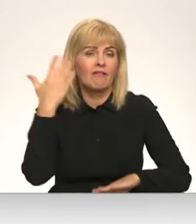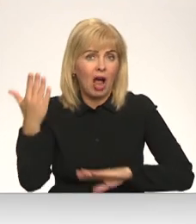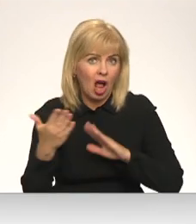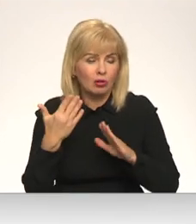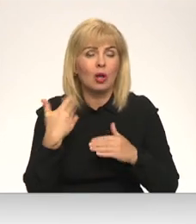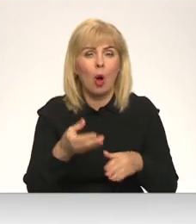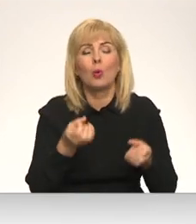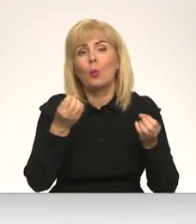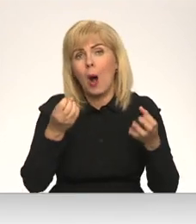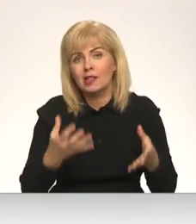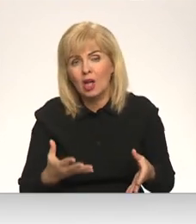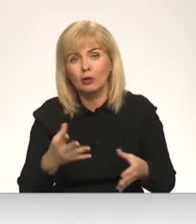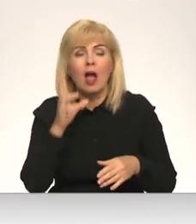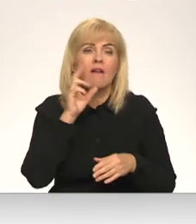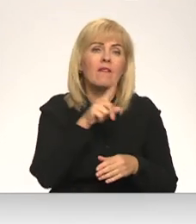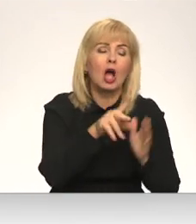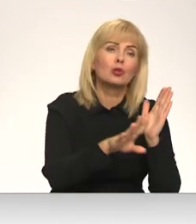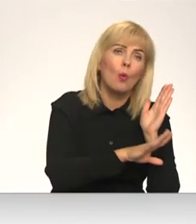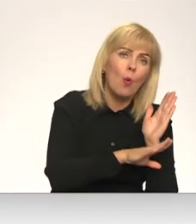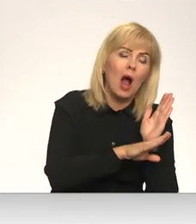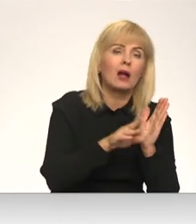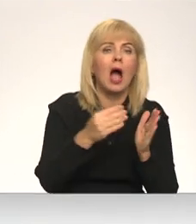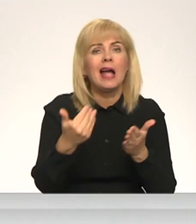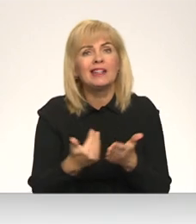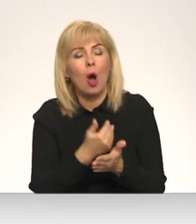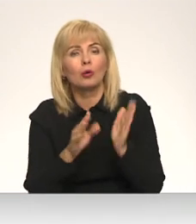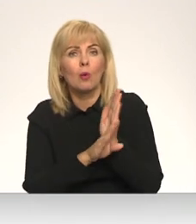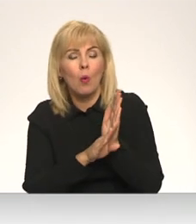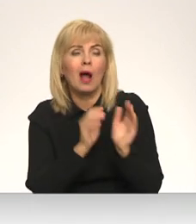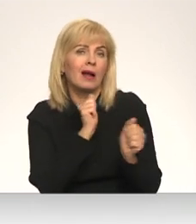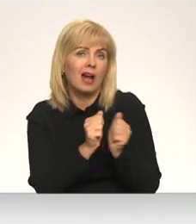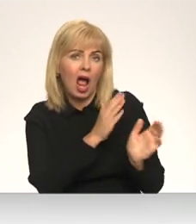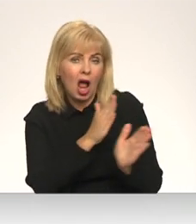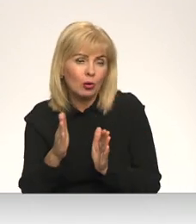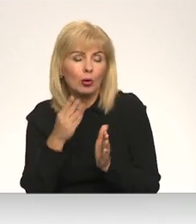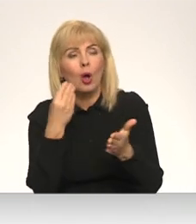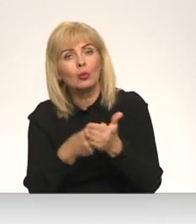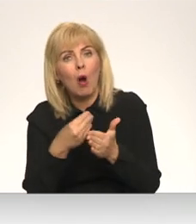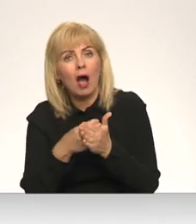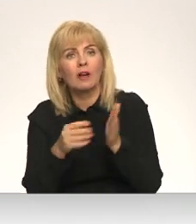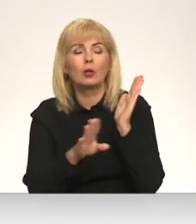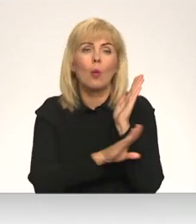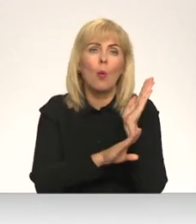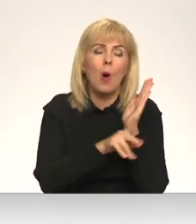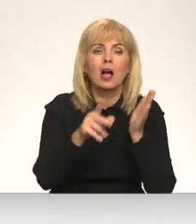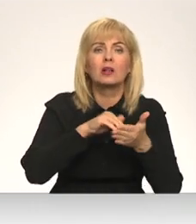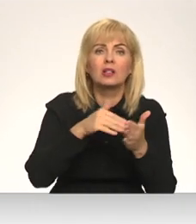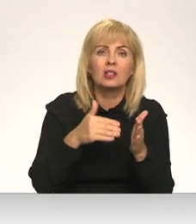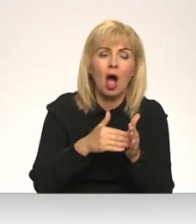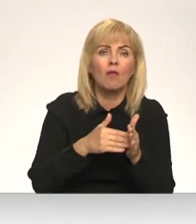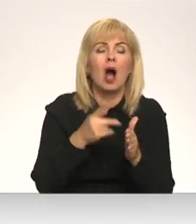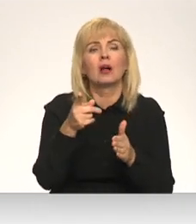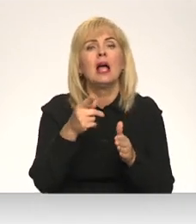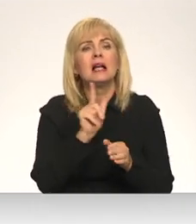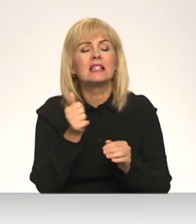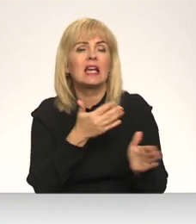esam apzinājuši arī gan vecos, gan jaunākus kokus. Regulāri tiek novērtēts koku stāvoklis un viņu fizioloģiskā sagatavotība